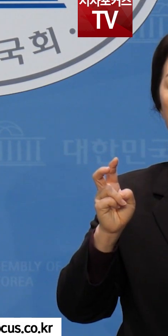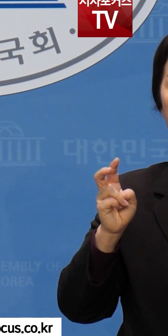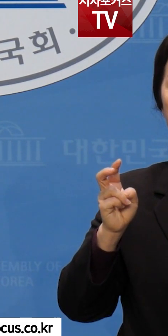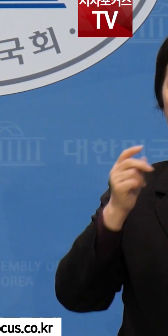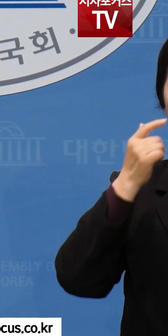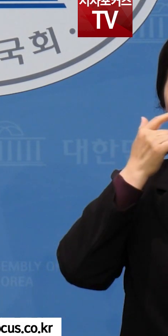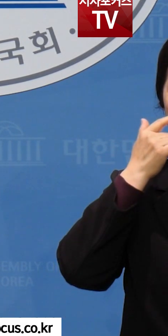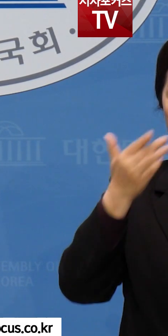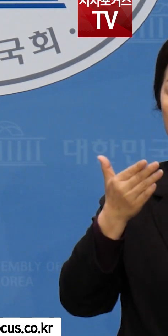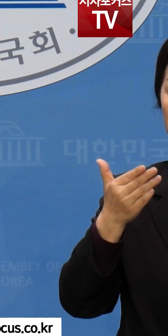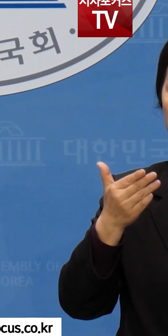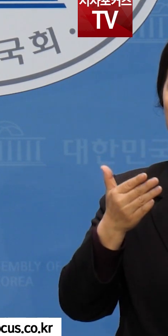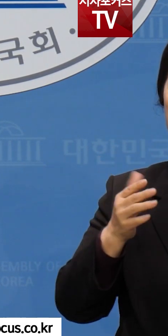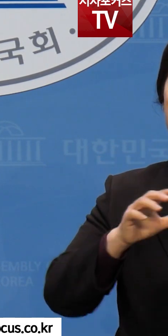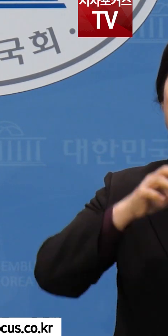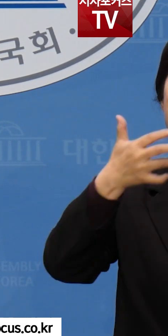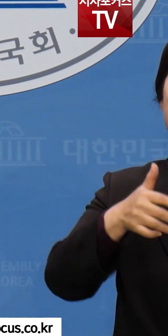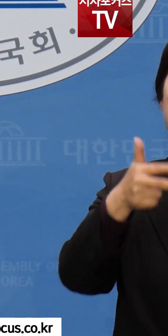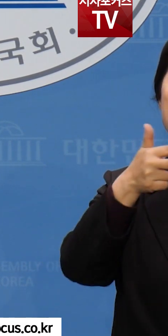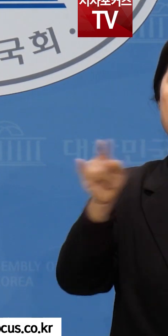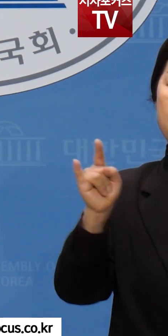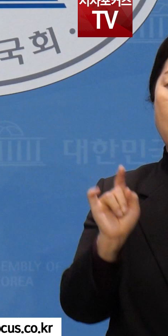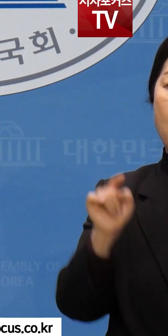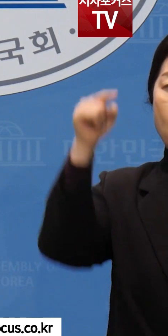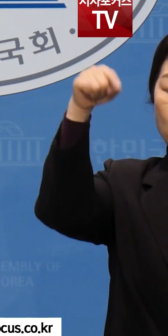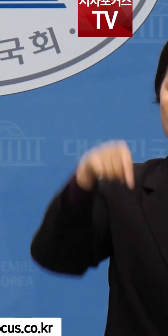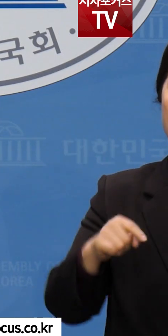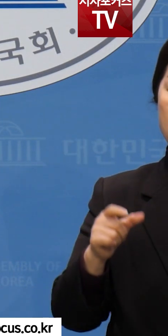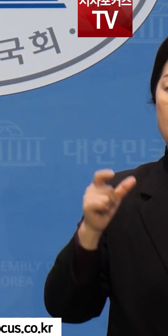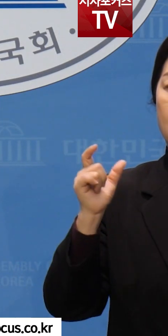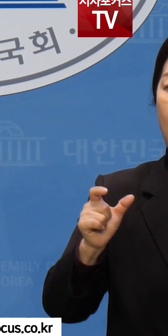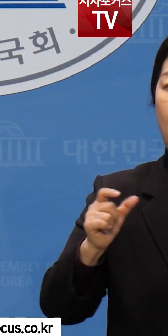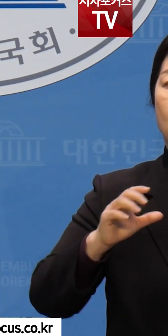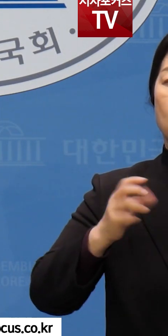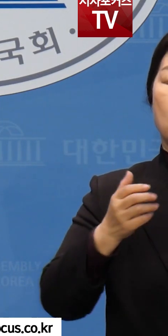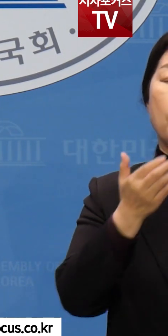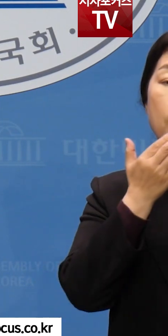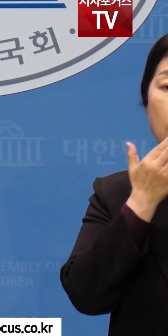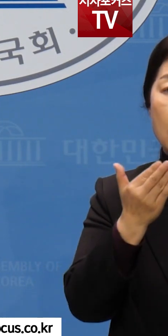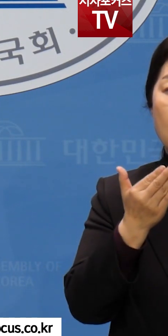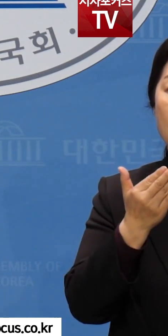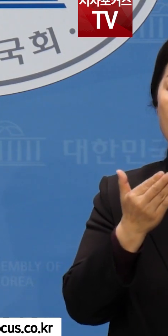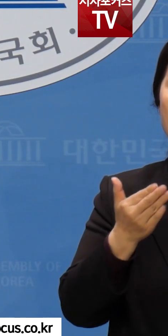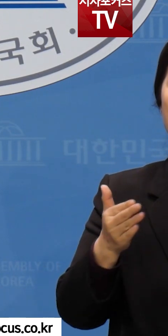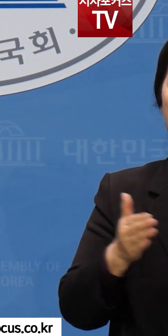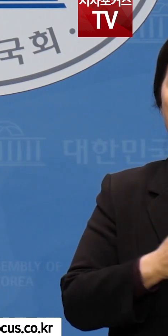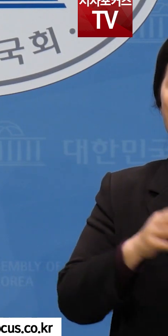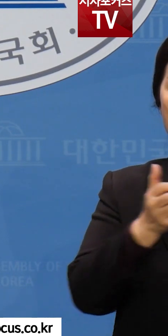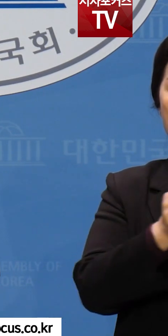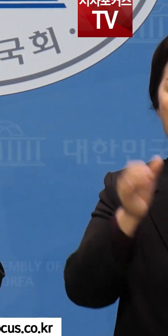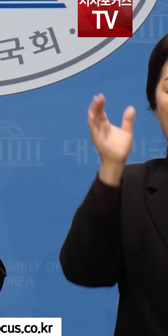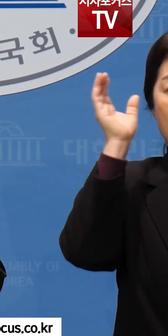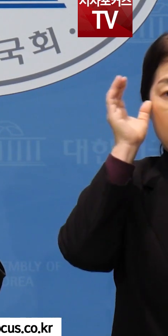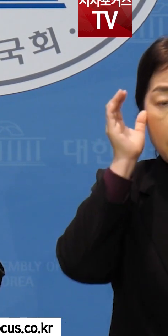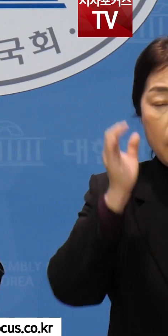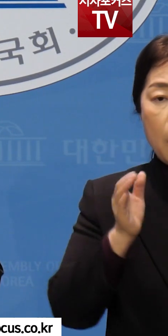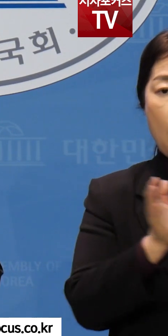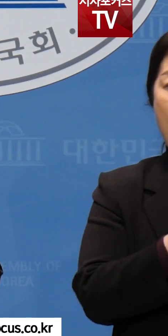명실상부하게 세계 7대 우주강국이 될 것이라는 국민의 기대와 응원이